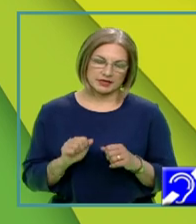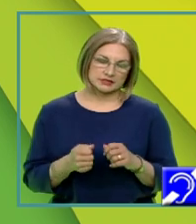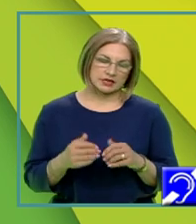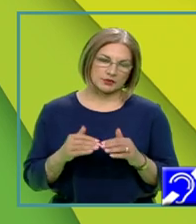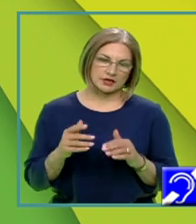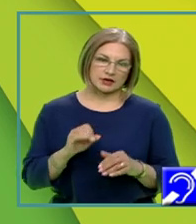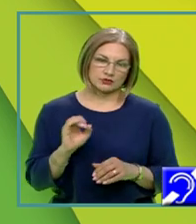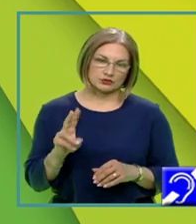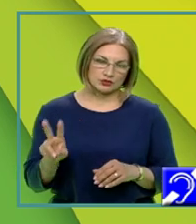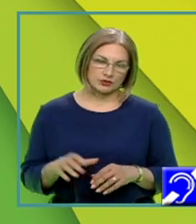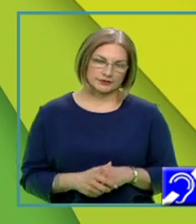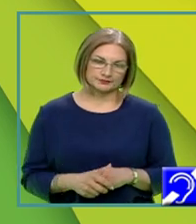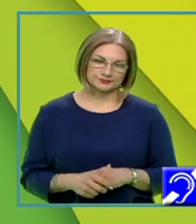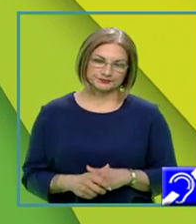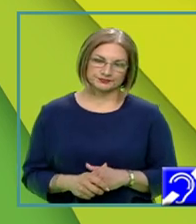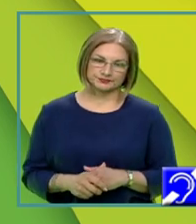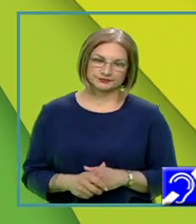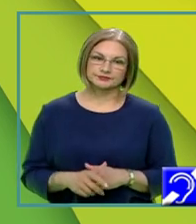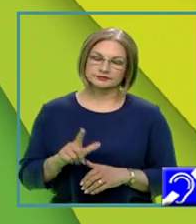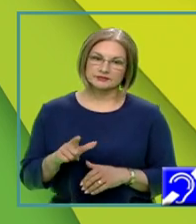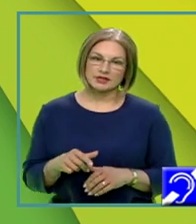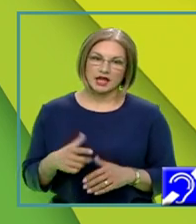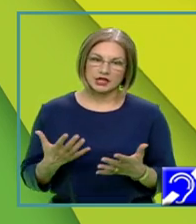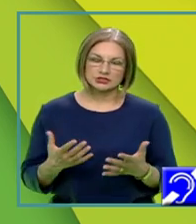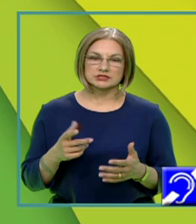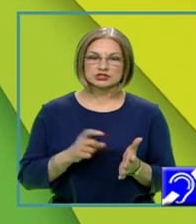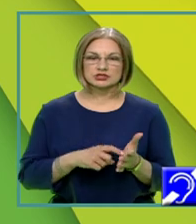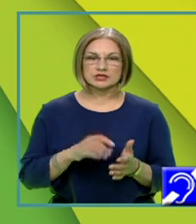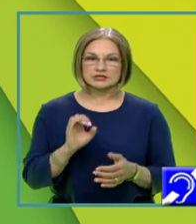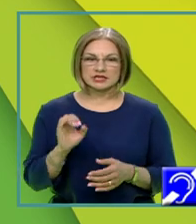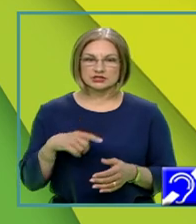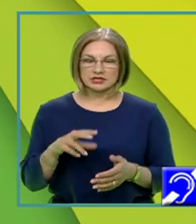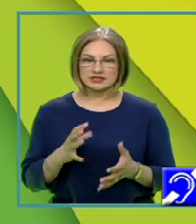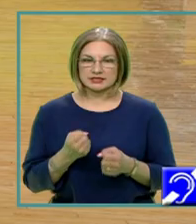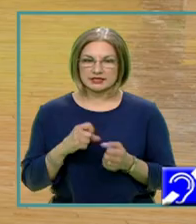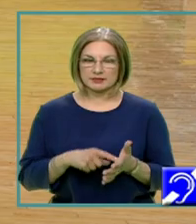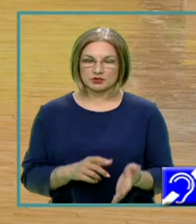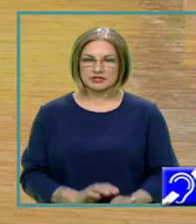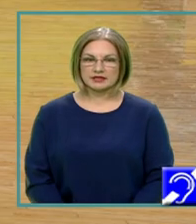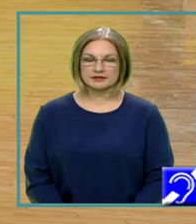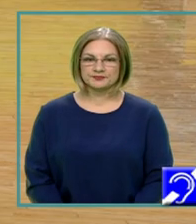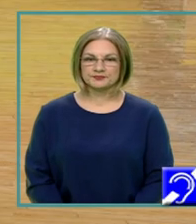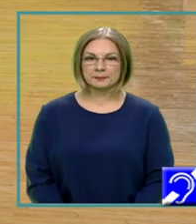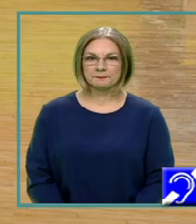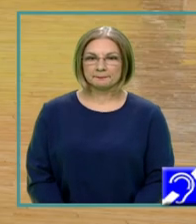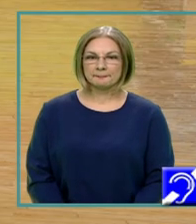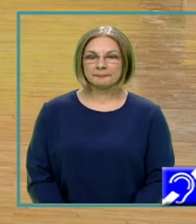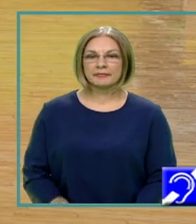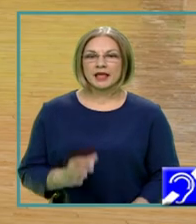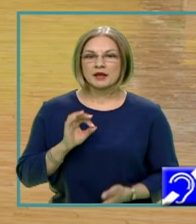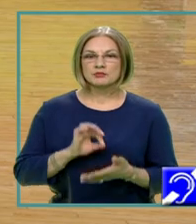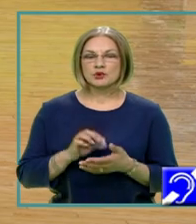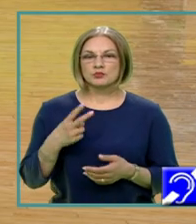0.2 Adică decât doi în acest fel cerință a punctului c este demonstrat în continuare o să vă propun